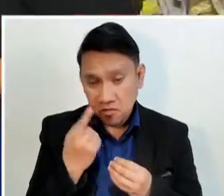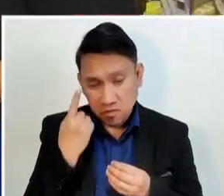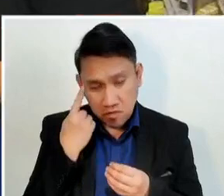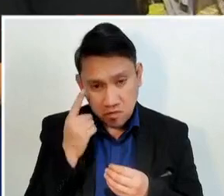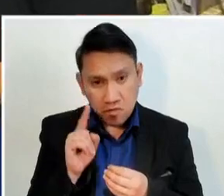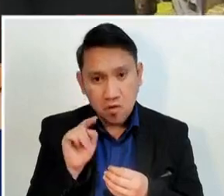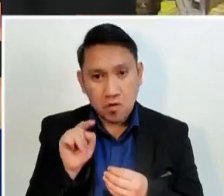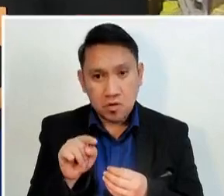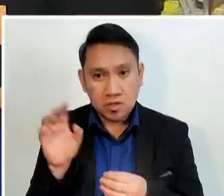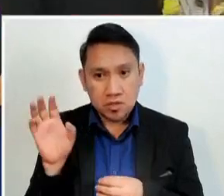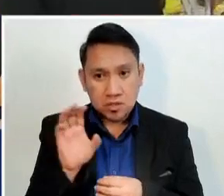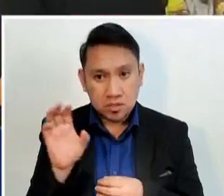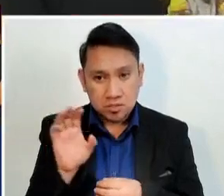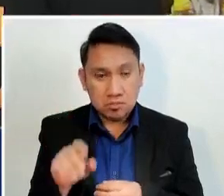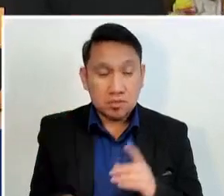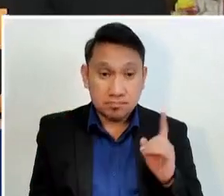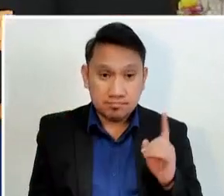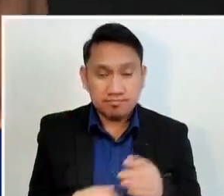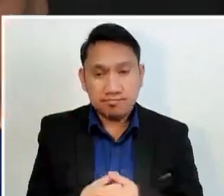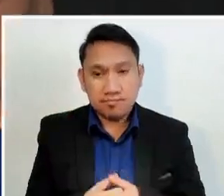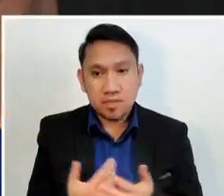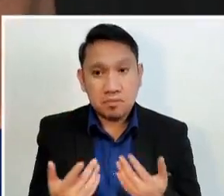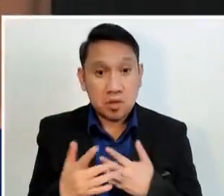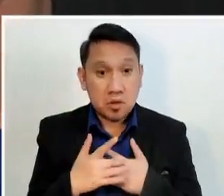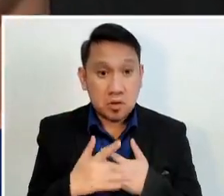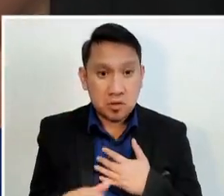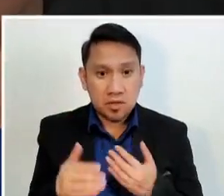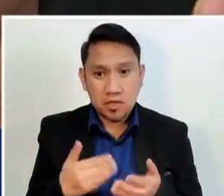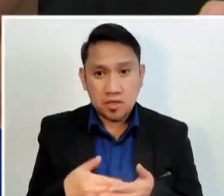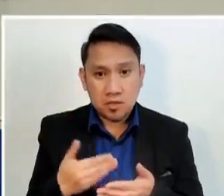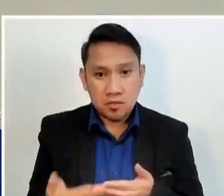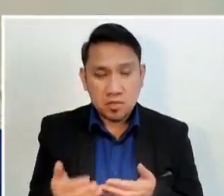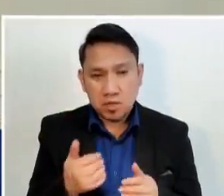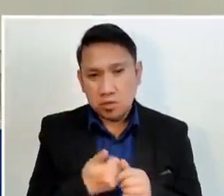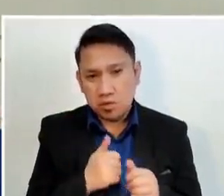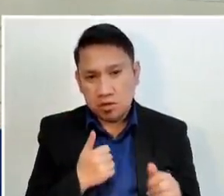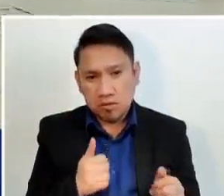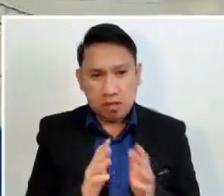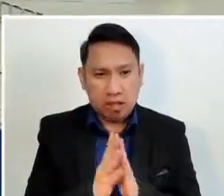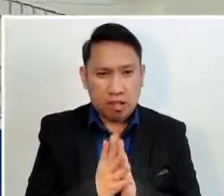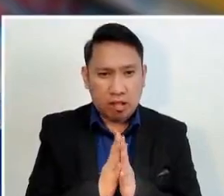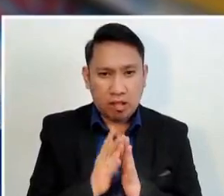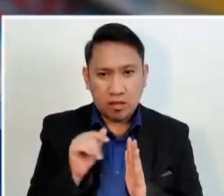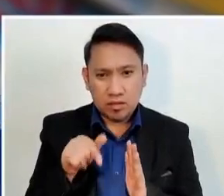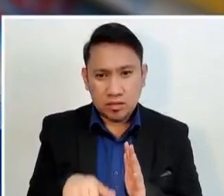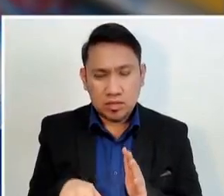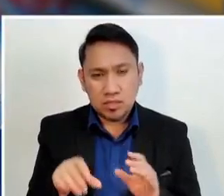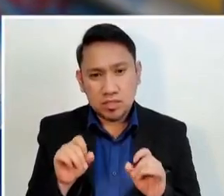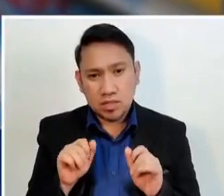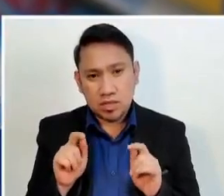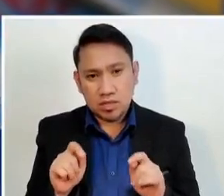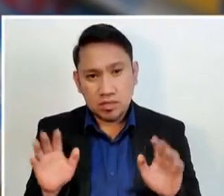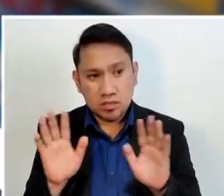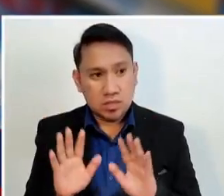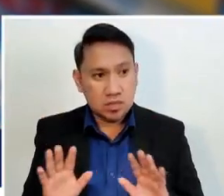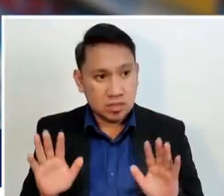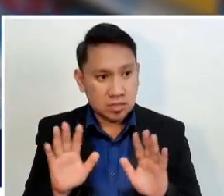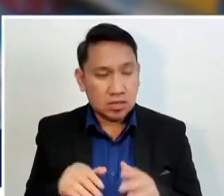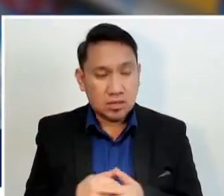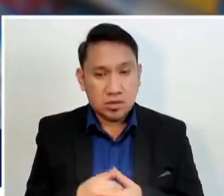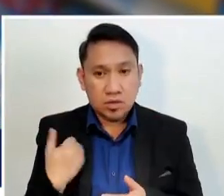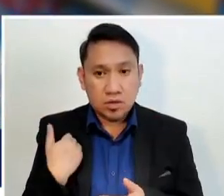Buena. Si Aling Josie, maagang namili para makaiwas sa siksikan ngayong weekend. Luluto lang kami ng